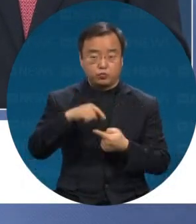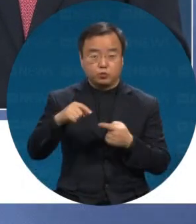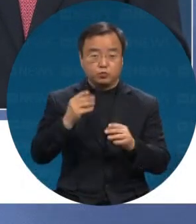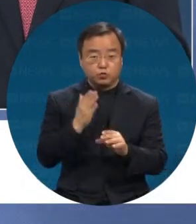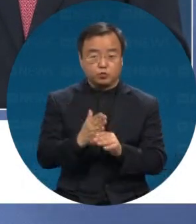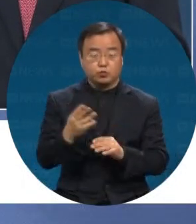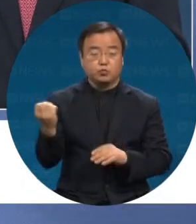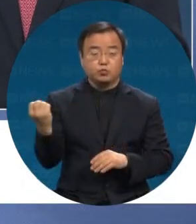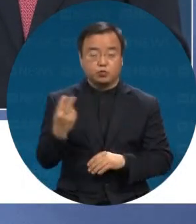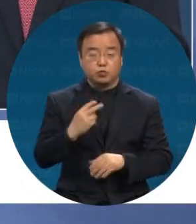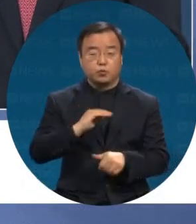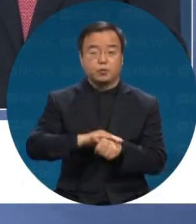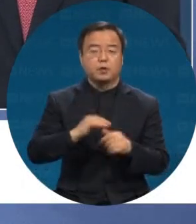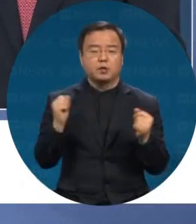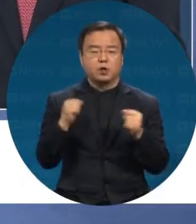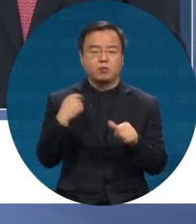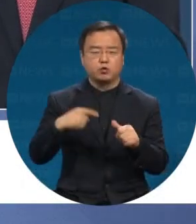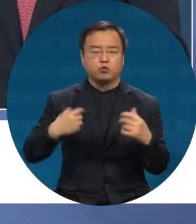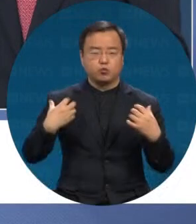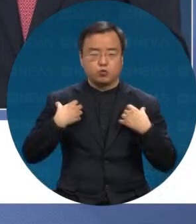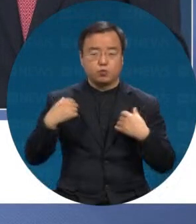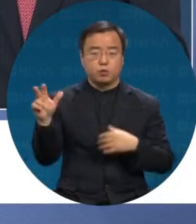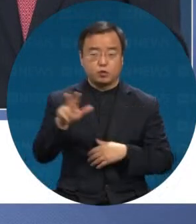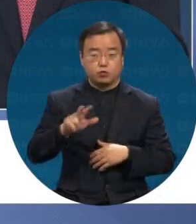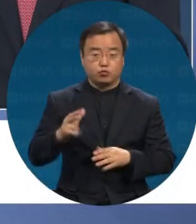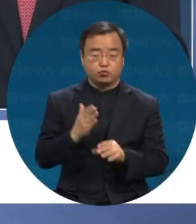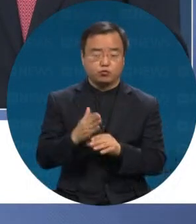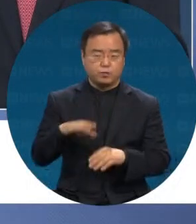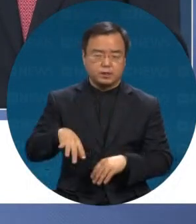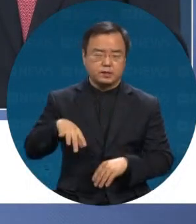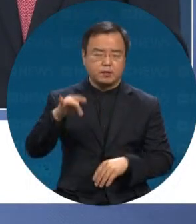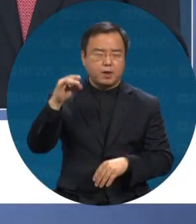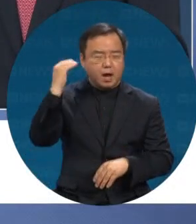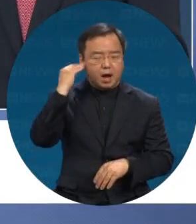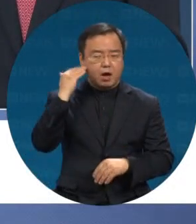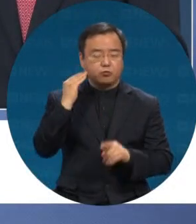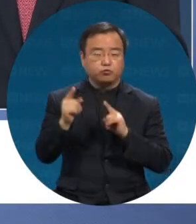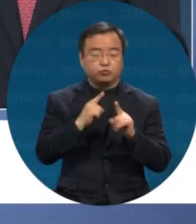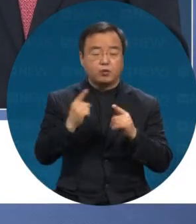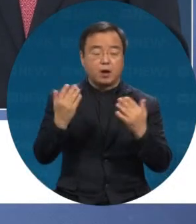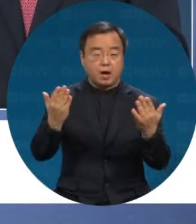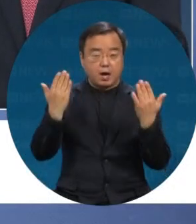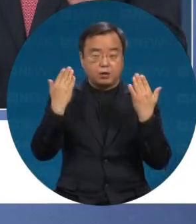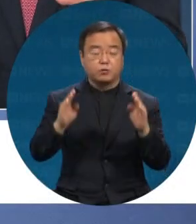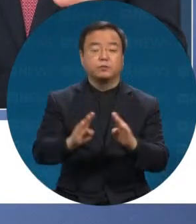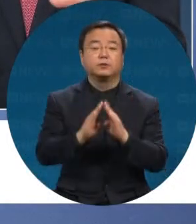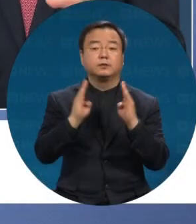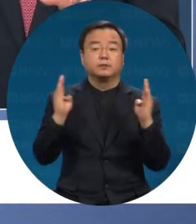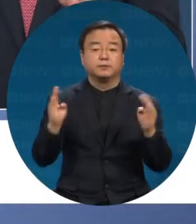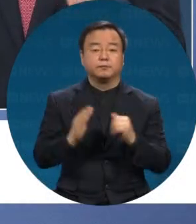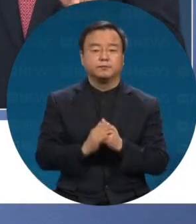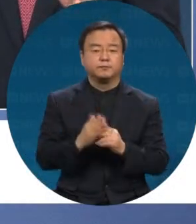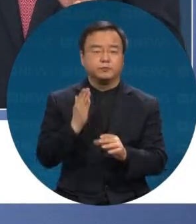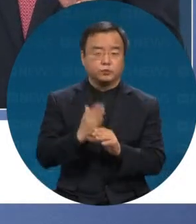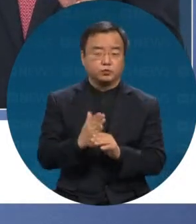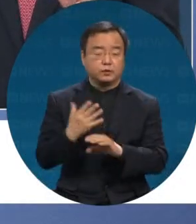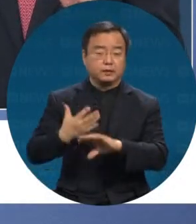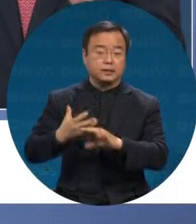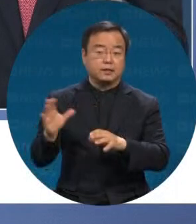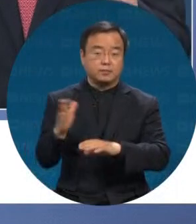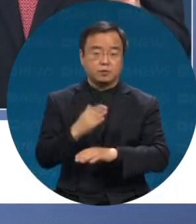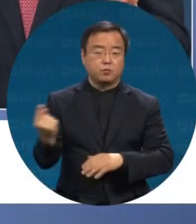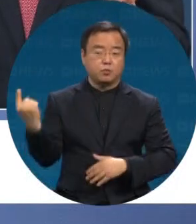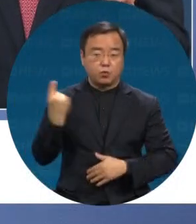우리 경북교육청에서 올해 전국에 처음으로 한국 학교를 개교를 합니다 그래서 중도 입국이나 외국인